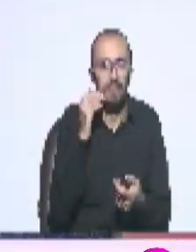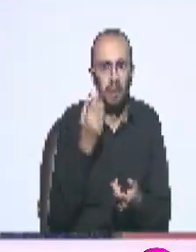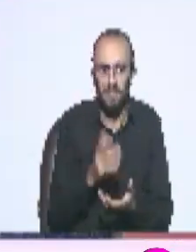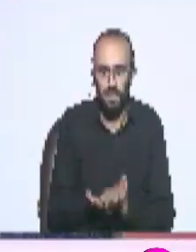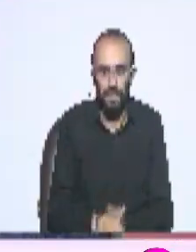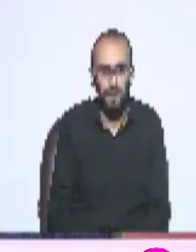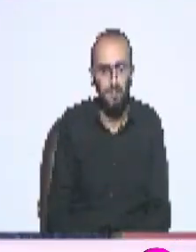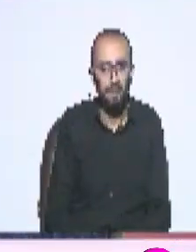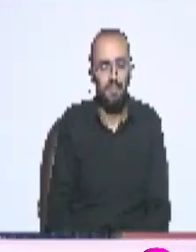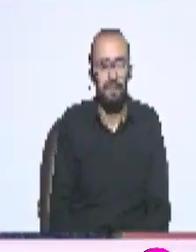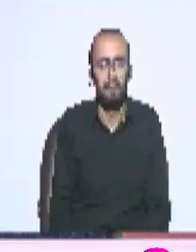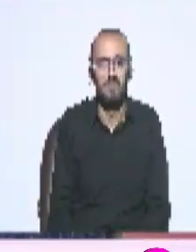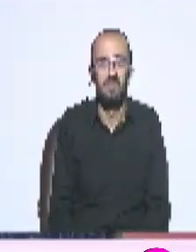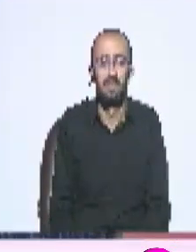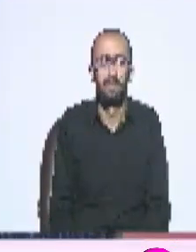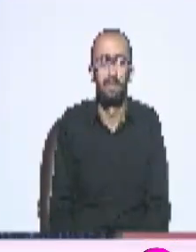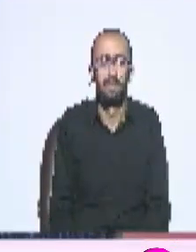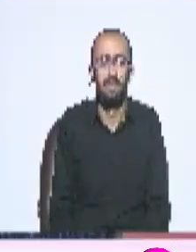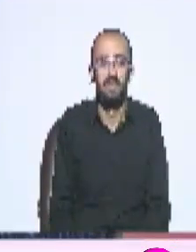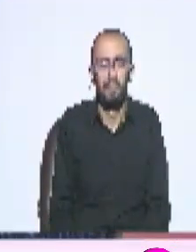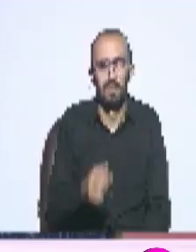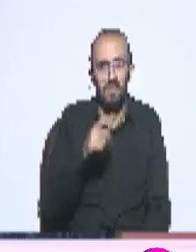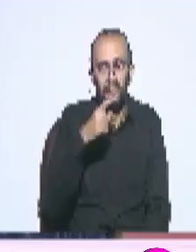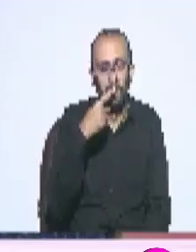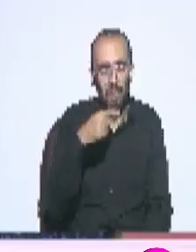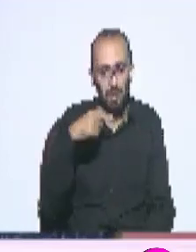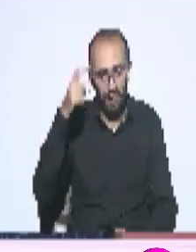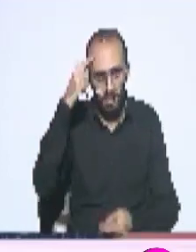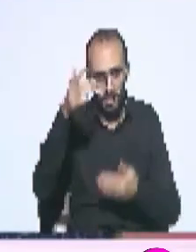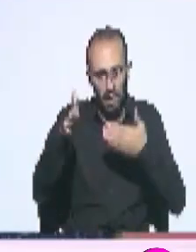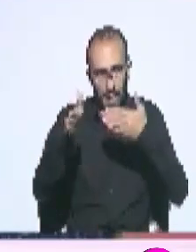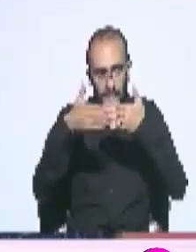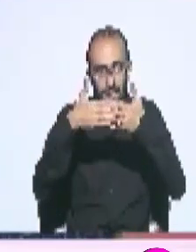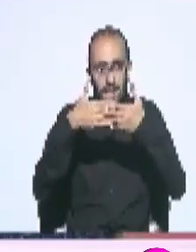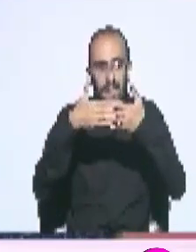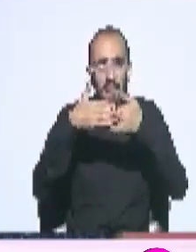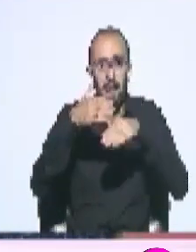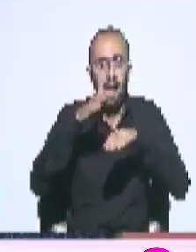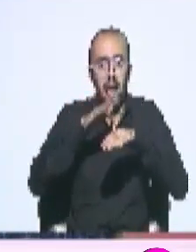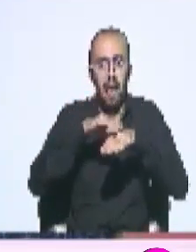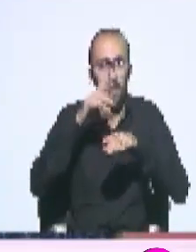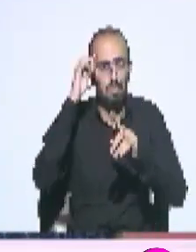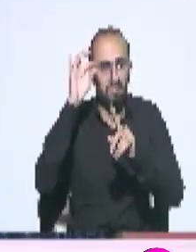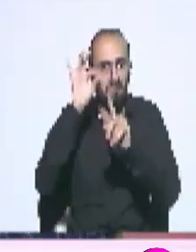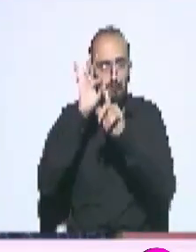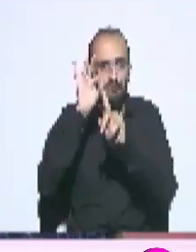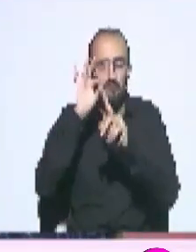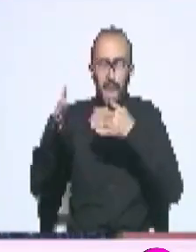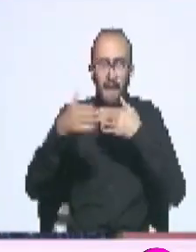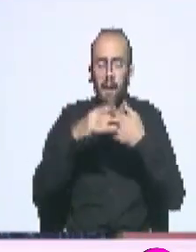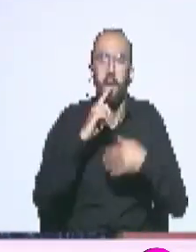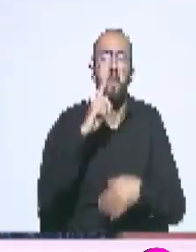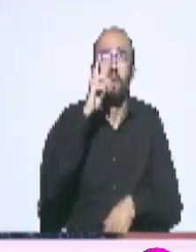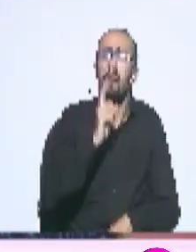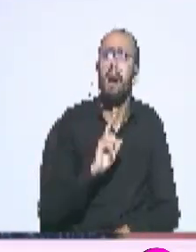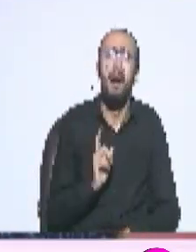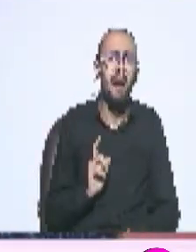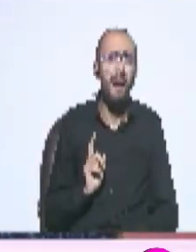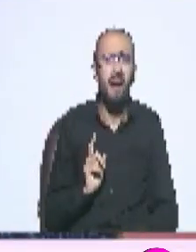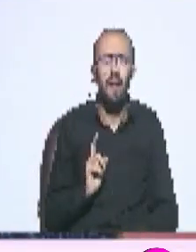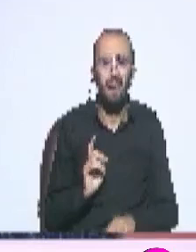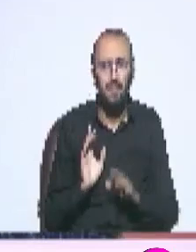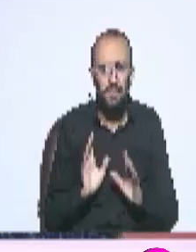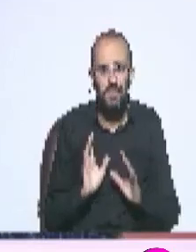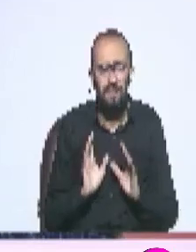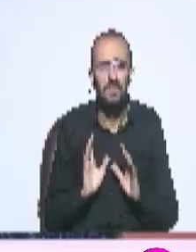اول حاجه ان انا مقفلش دماغي او السكوب بتاع تفكيري على افكار محدده يعني في ناس بتبقى